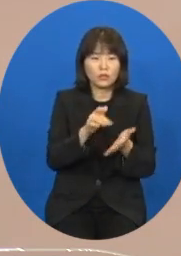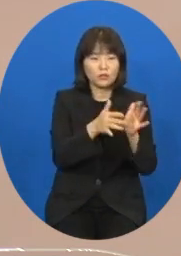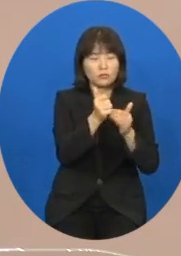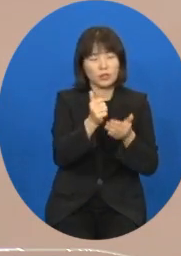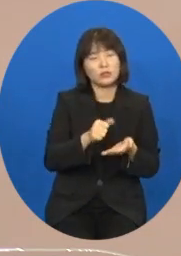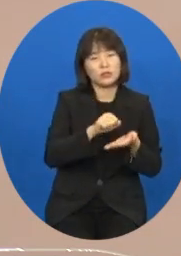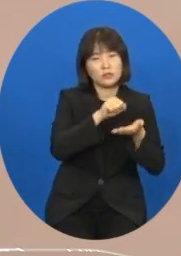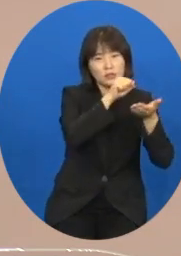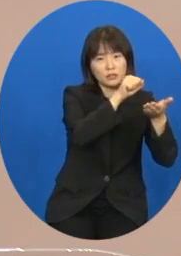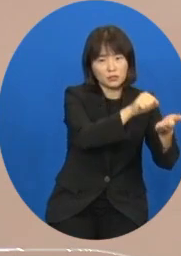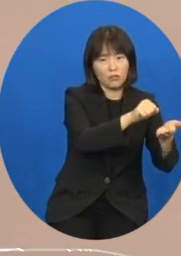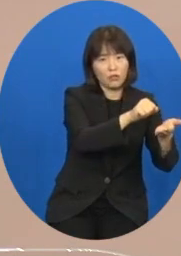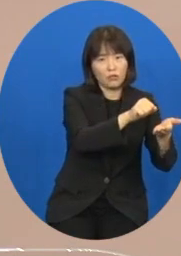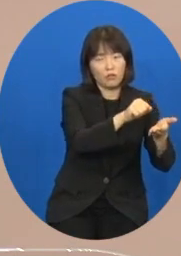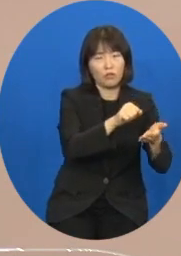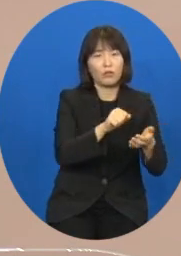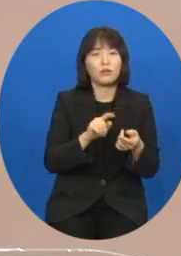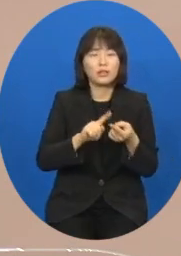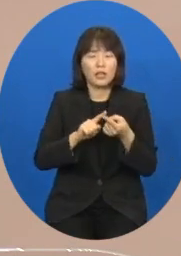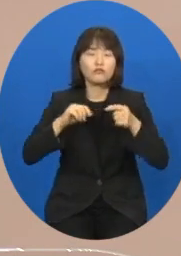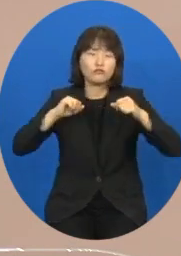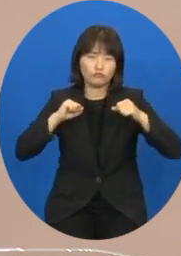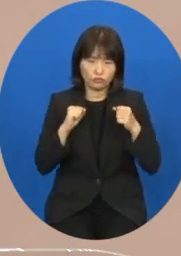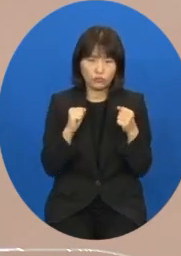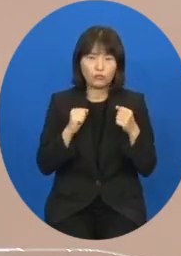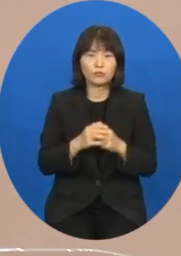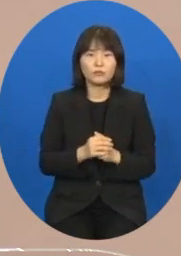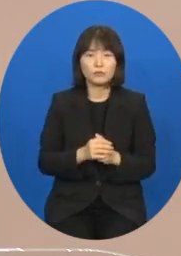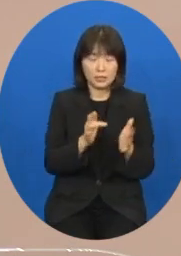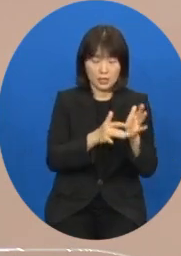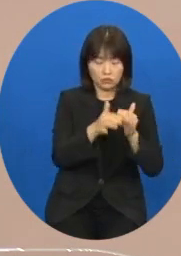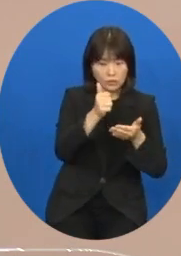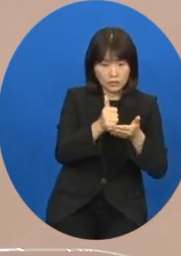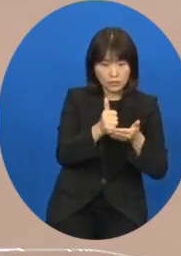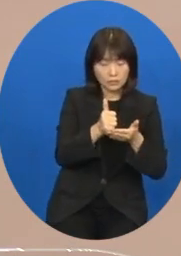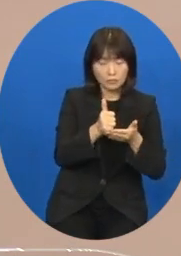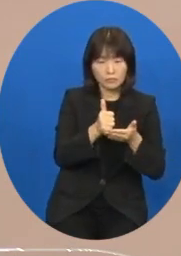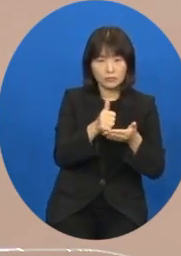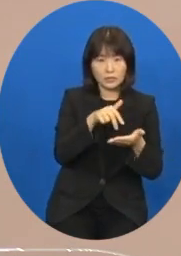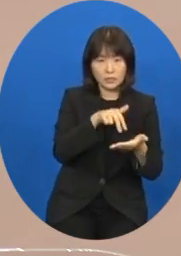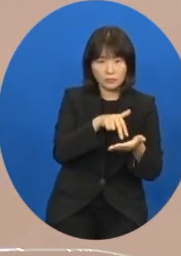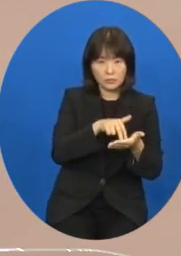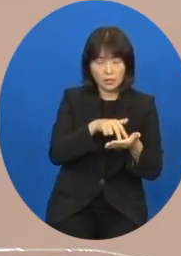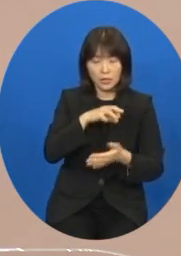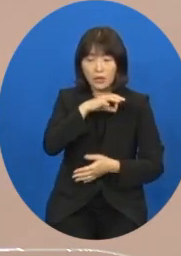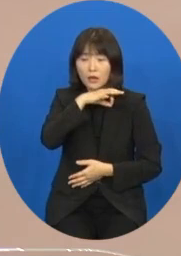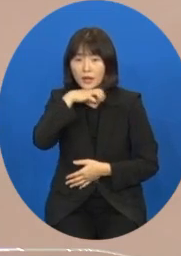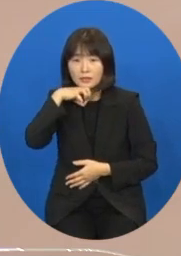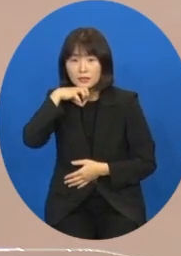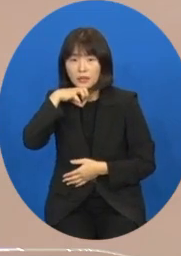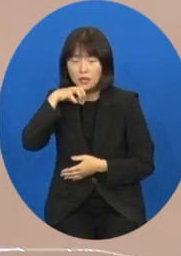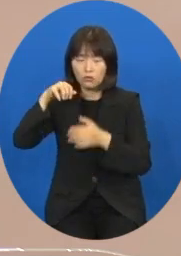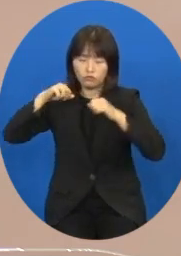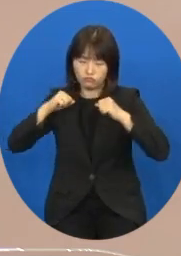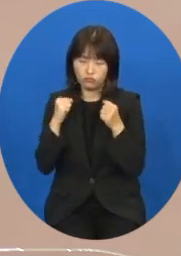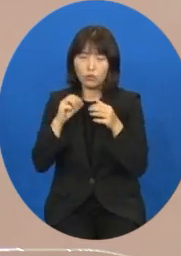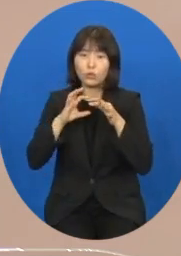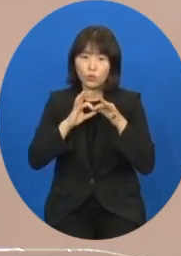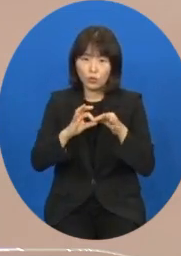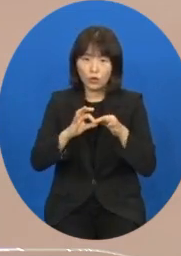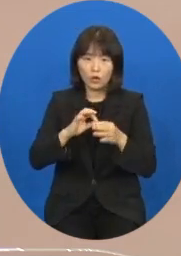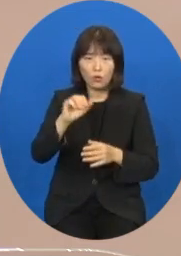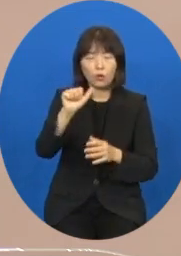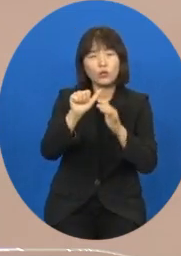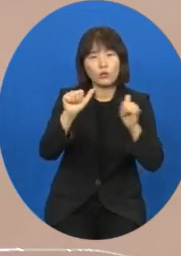거죠. 예수님은 그런 안드레의 순종을 통하여